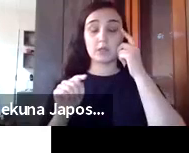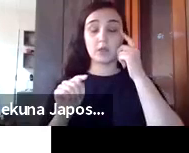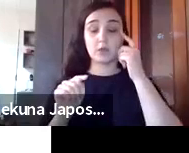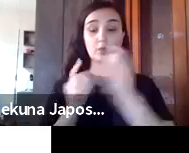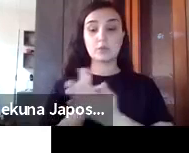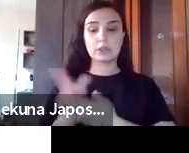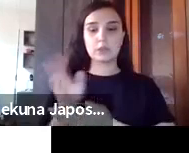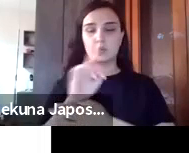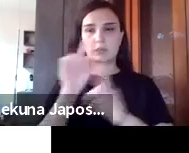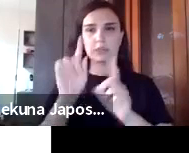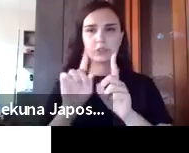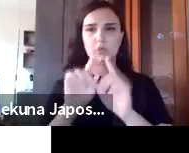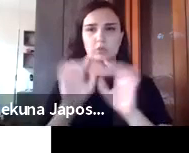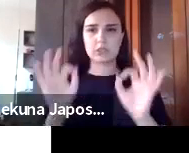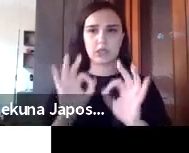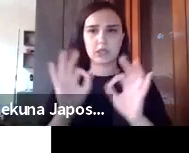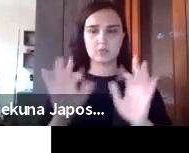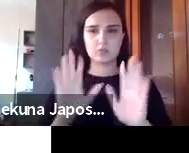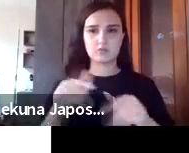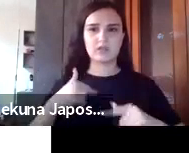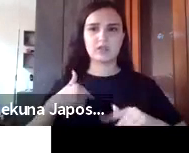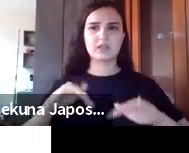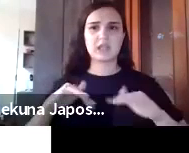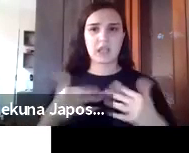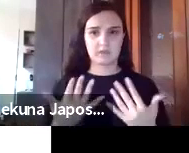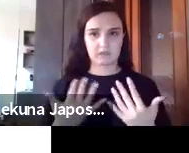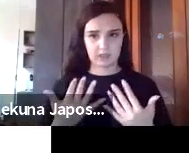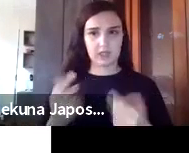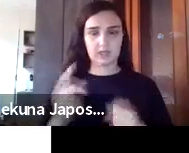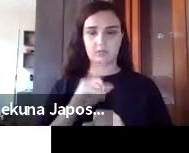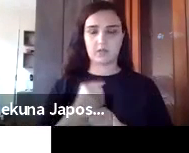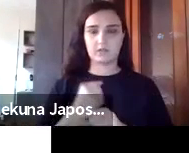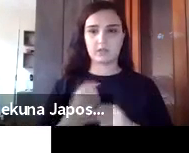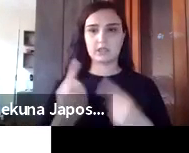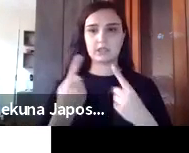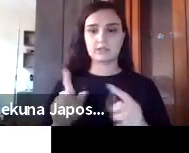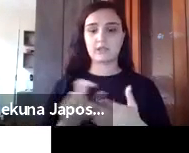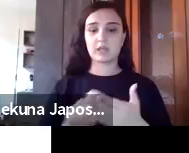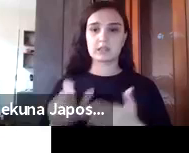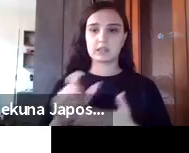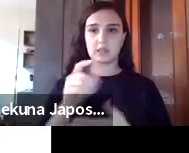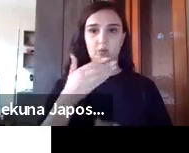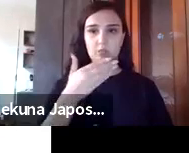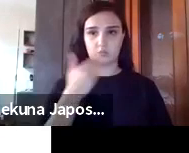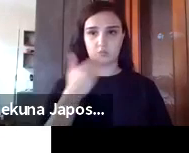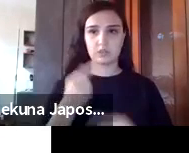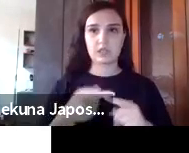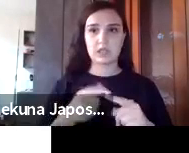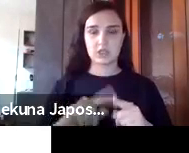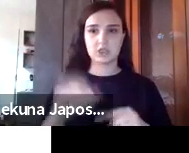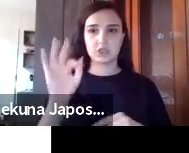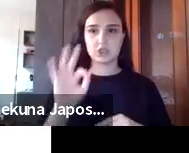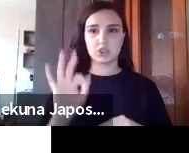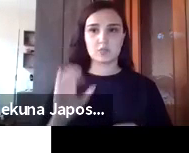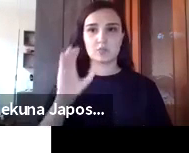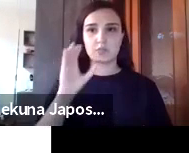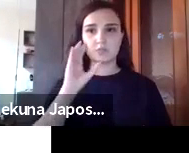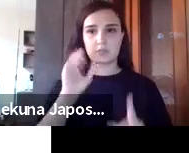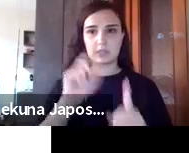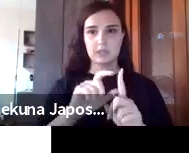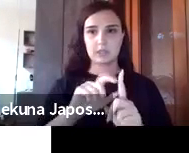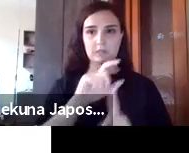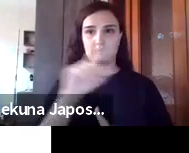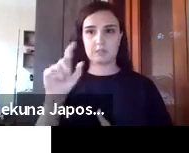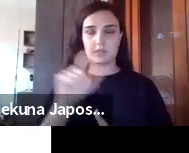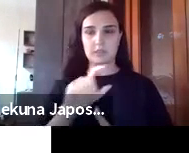აი თითქოს არაუშავს დავიღალე, მაგრამ ნუ რა ვქნა, სხვა გზა არ არის. ეს ხშირად მოსმენილი ფრაზებია,